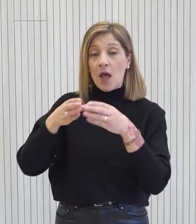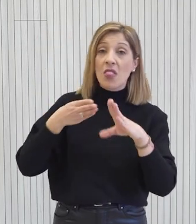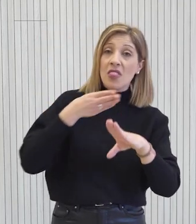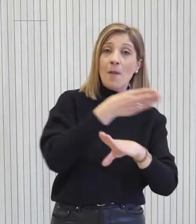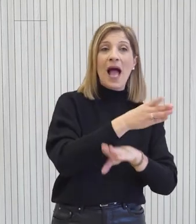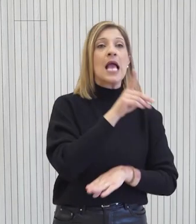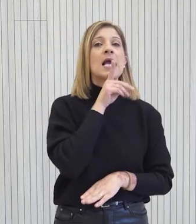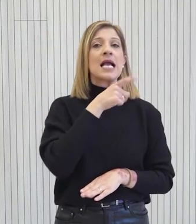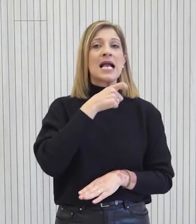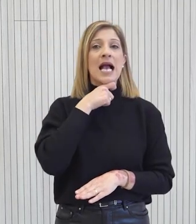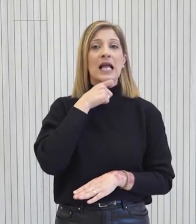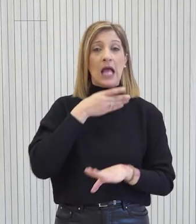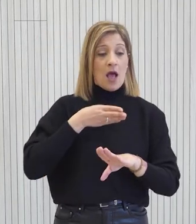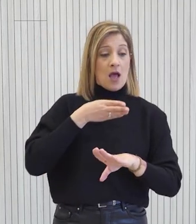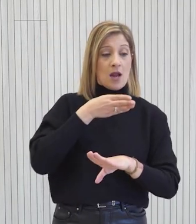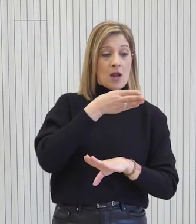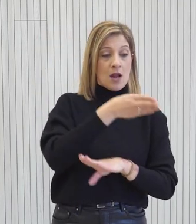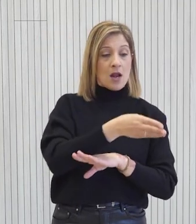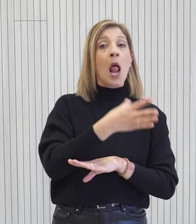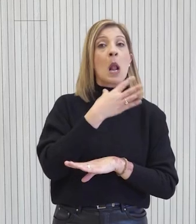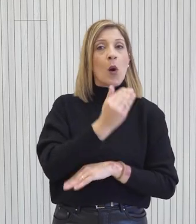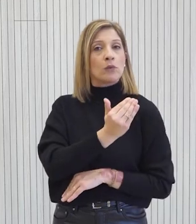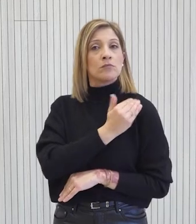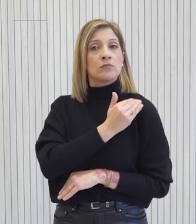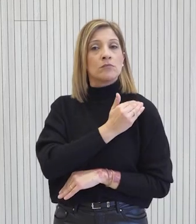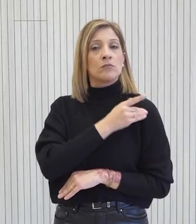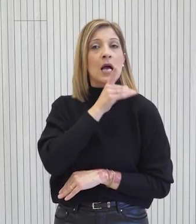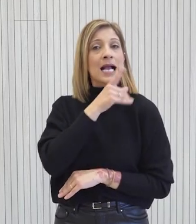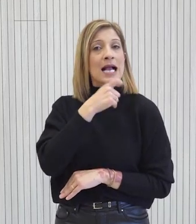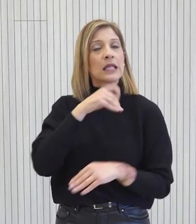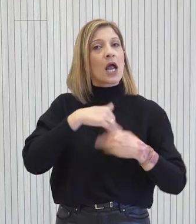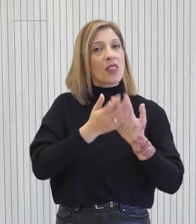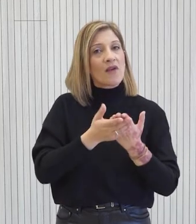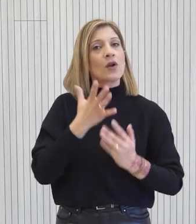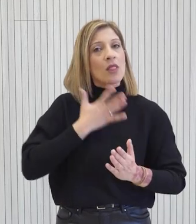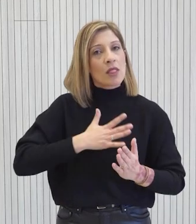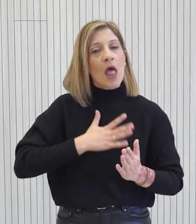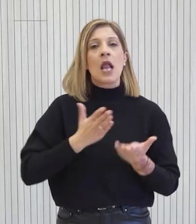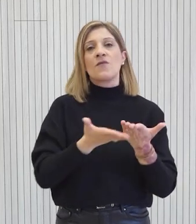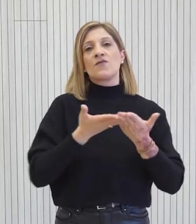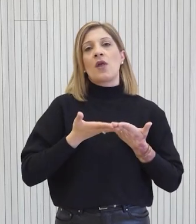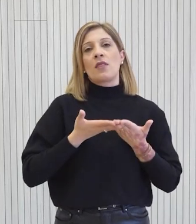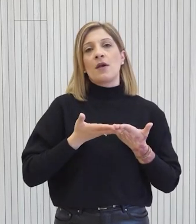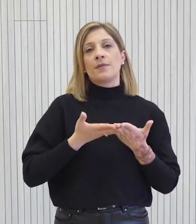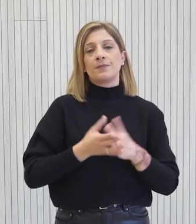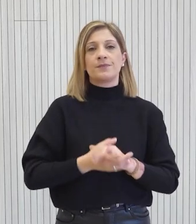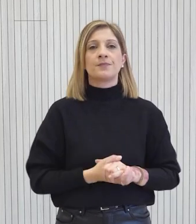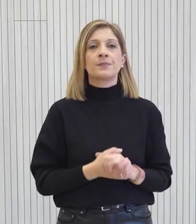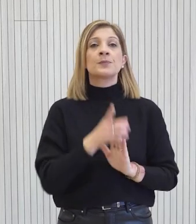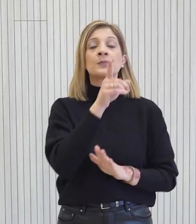στην προκειμένη περίπτωση που έχει ζητήσει την συνδρομή, έχει εκδηλώσει ενδιαφέρον για να μπορέσουν να αναπτύξουν κάποιες τεχνικές